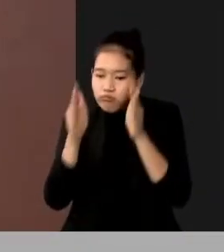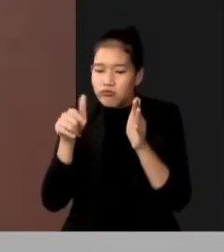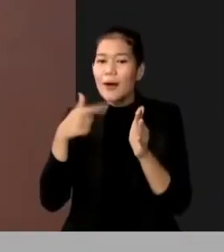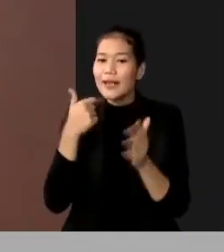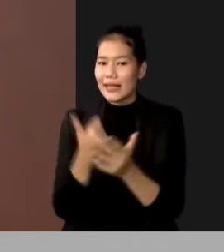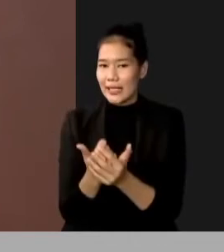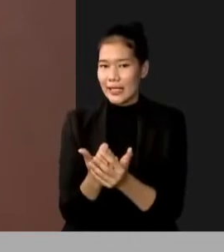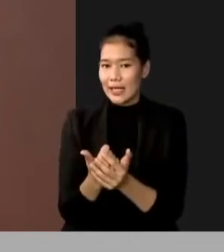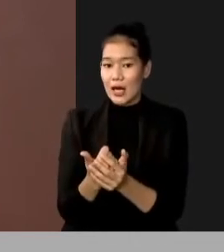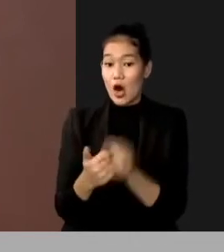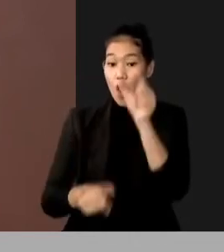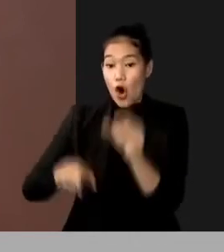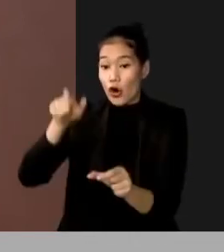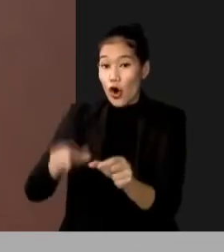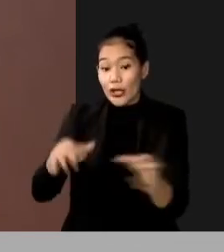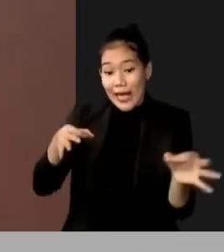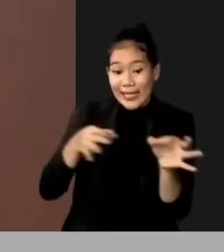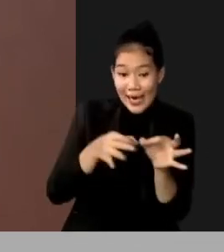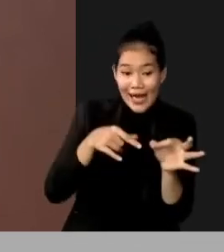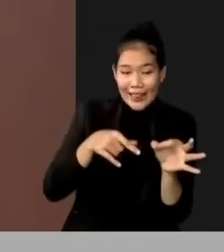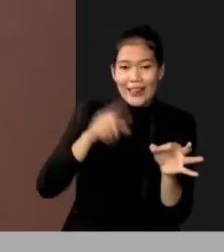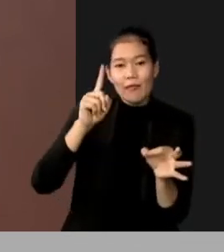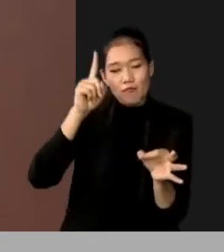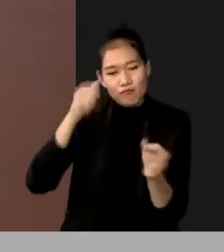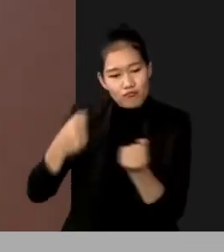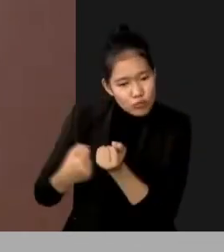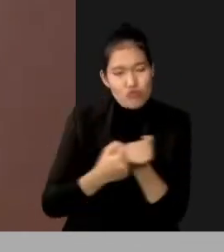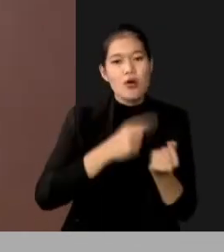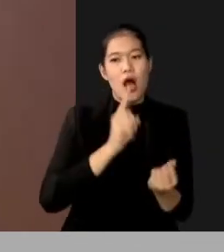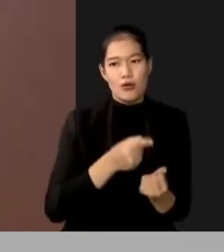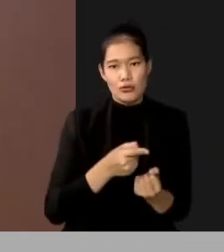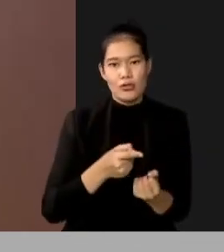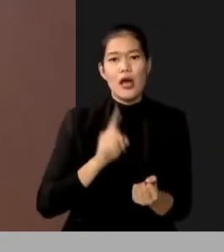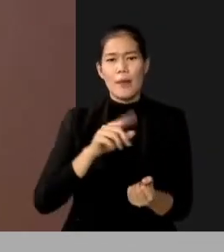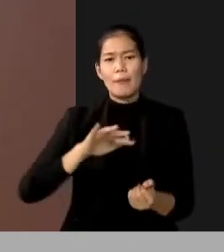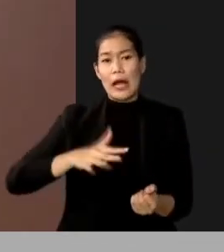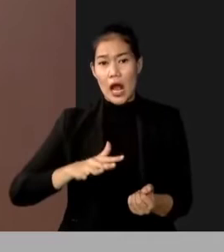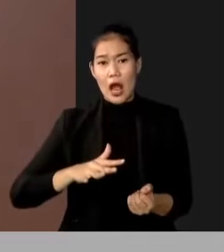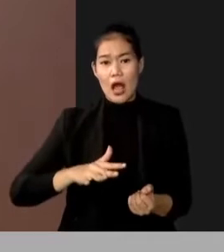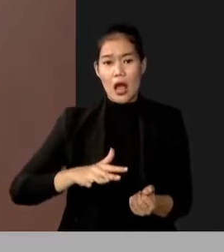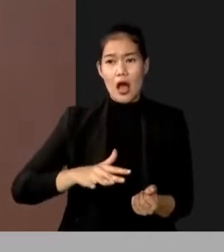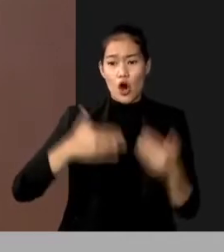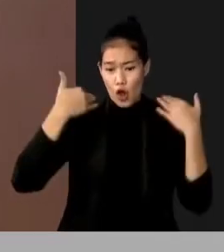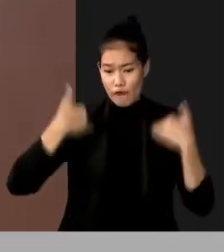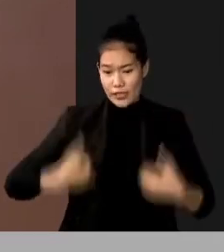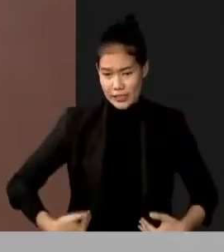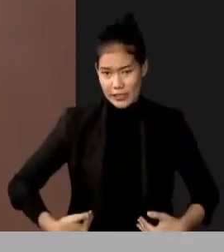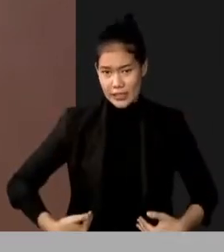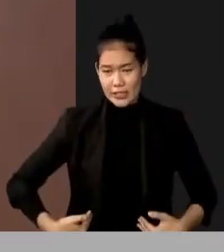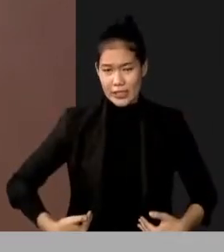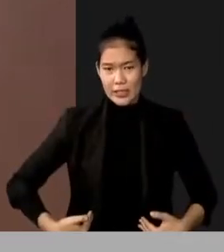gebetan ya jadi orang-orang terdekat isi pesan supportnya Emang kadang-kadang Santo fisik gitu ya Hai oleh punya keterbatasan